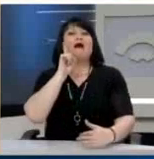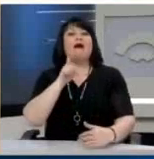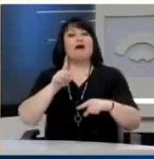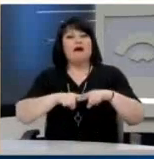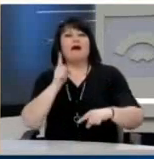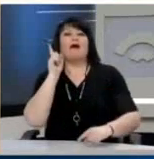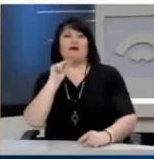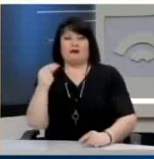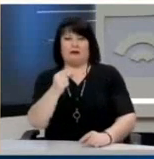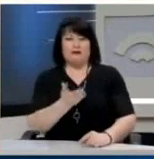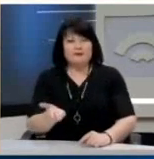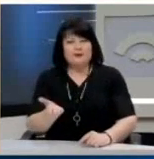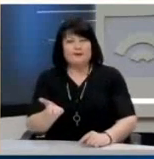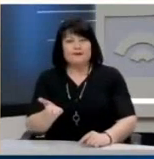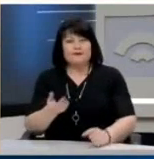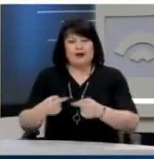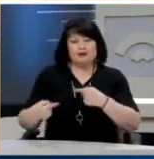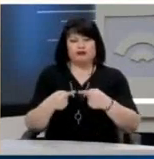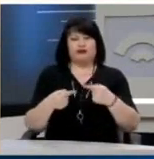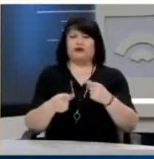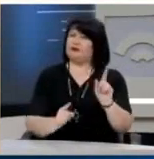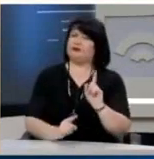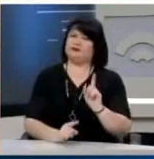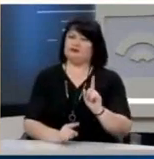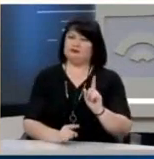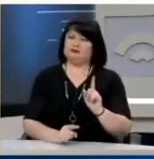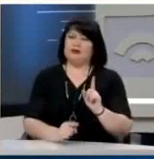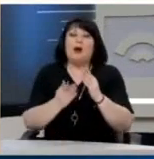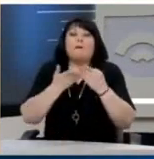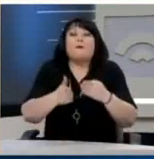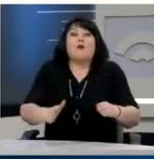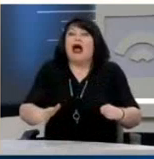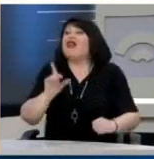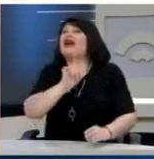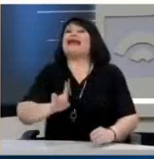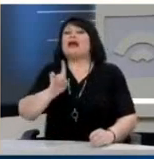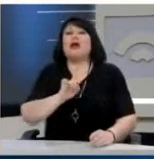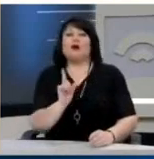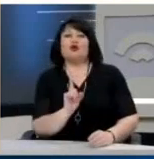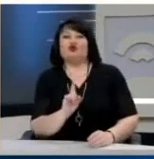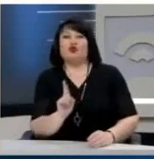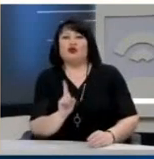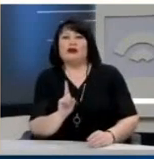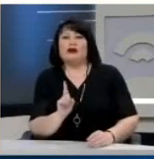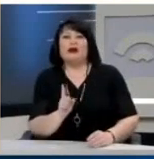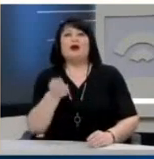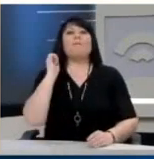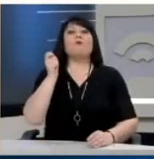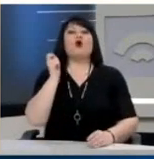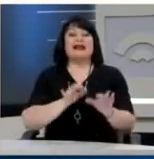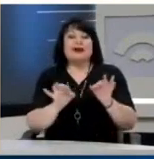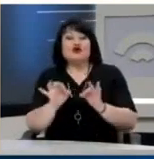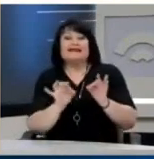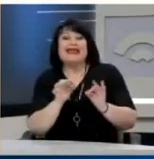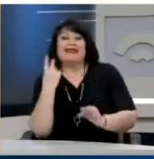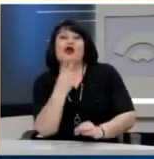βουλευτών, για να αντιπαρατεθώ όχι με την προπαγάνδα του κύριου Μητσοτάκη, αλλά με το πολιτικό σχέδιο του